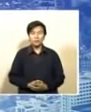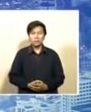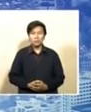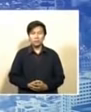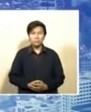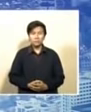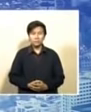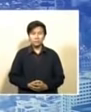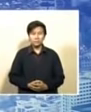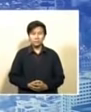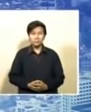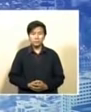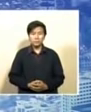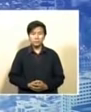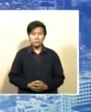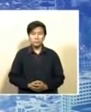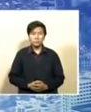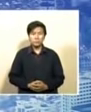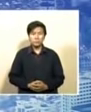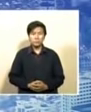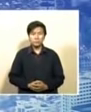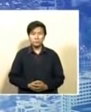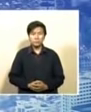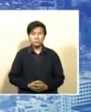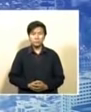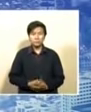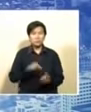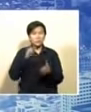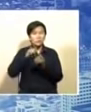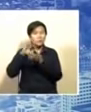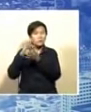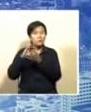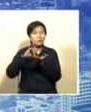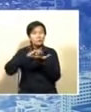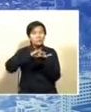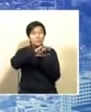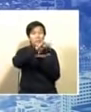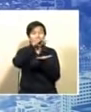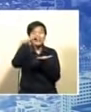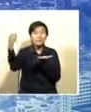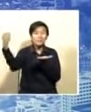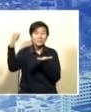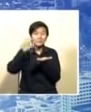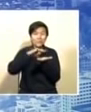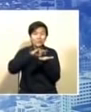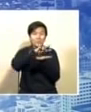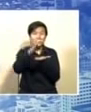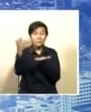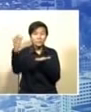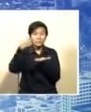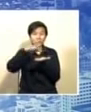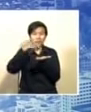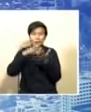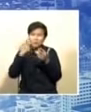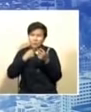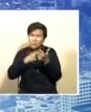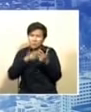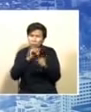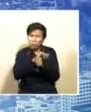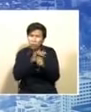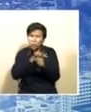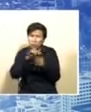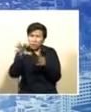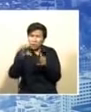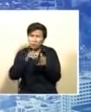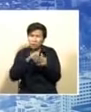รวมๆแล้วนะครับประมาณ1สัปดาห์ที่ผ่านมาเนี่ย 3,000 กว่านะครับที่เป็นยังมีการเดินทางกันอยู่นะครับ